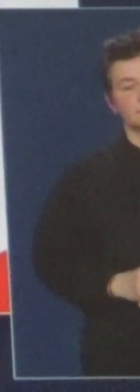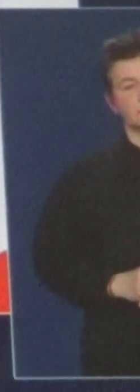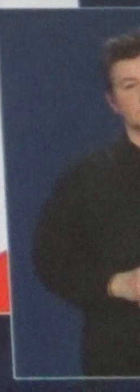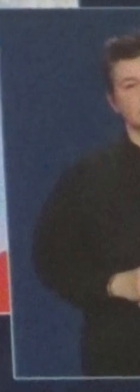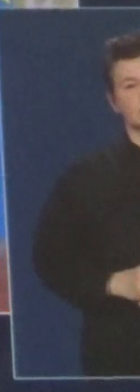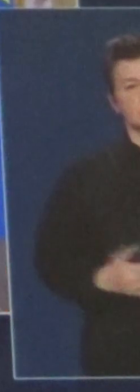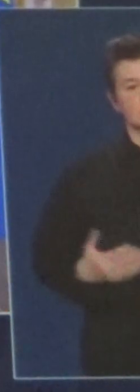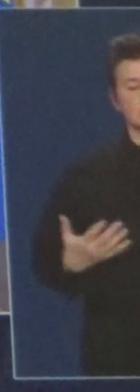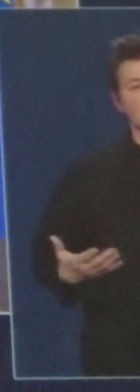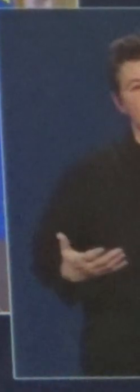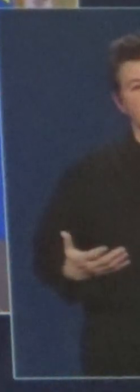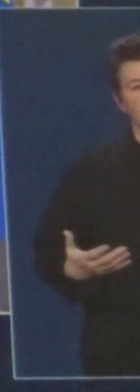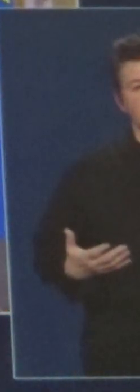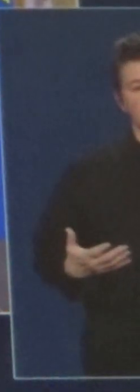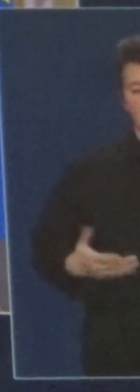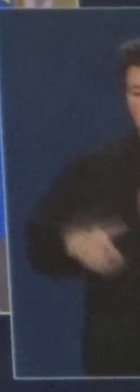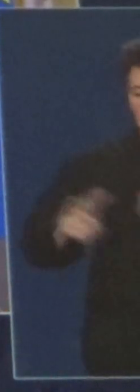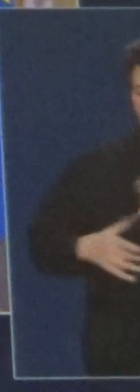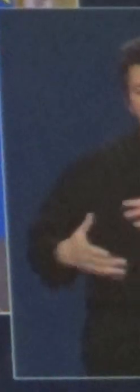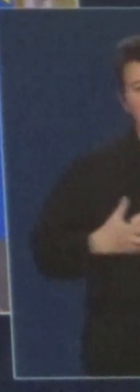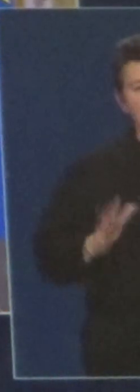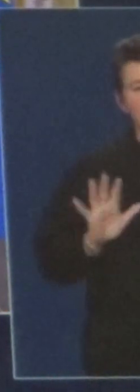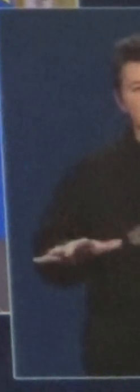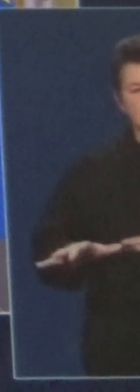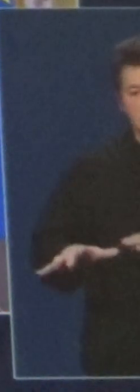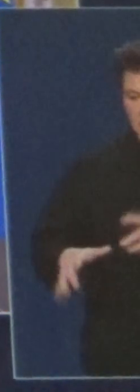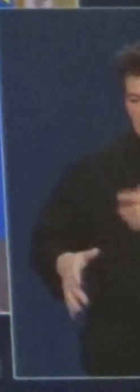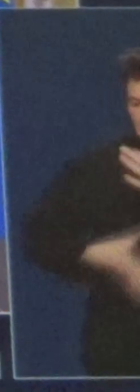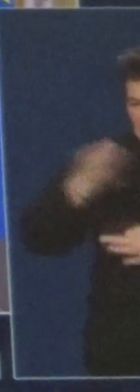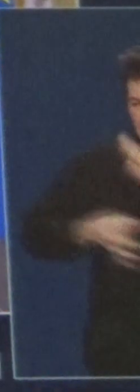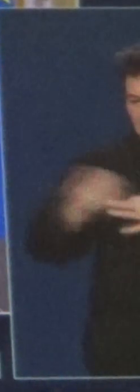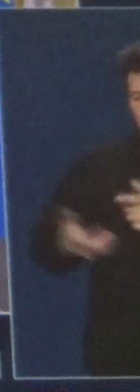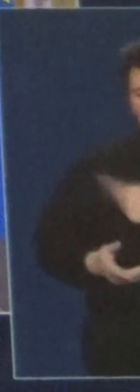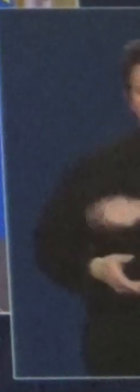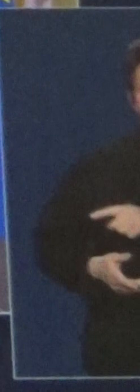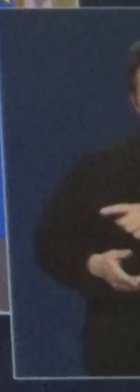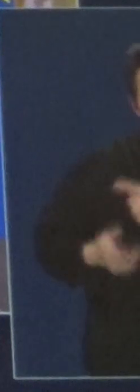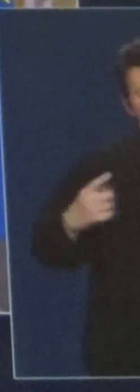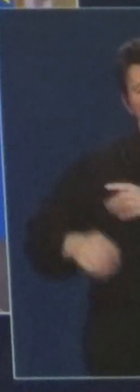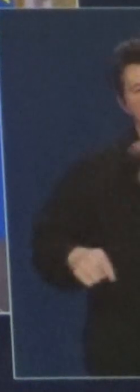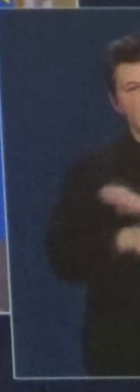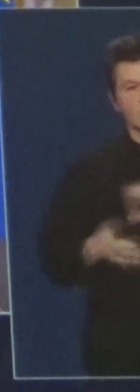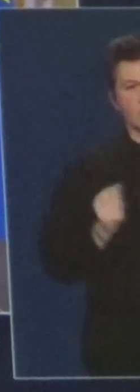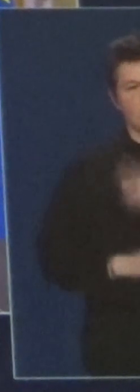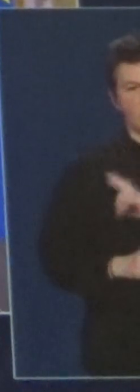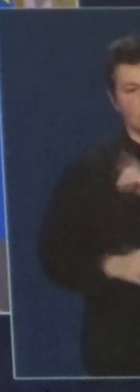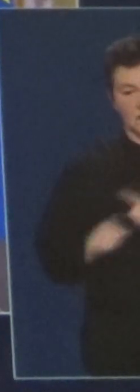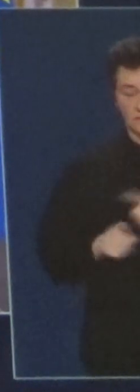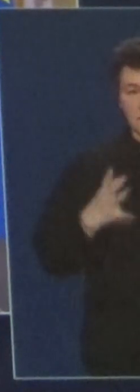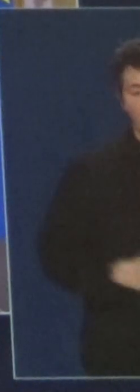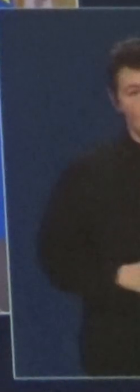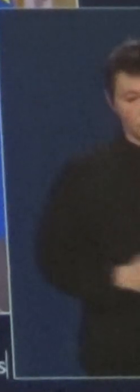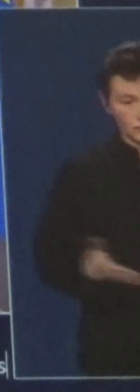Le prince Édouard se prépare à prendre l'Élysée d'assaut. Waouh, les hypnogouts de